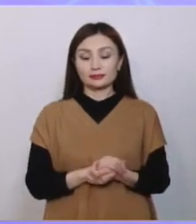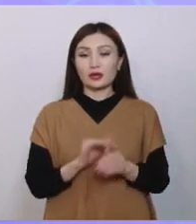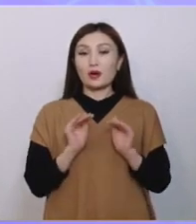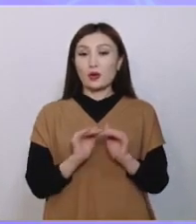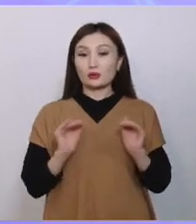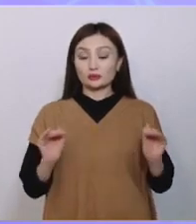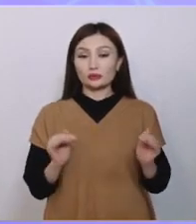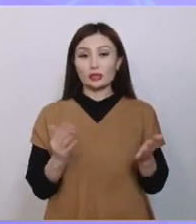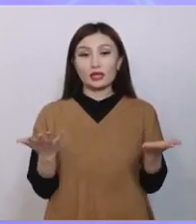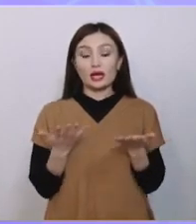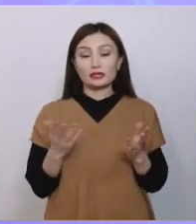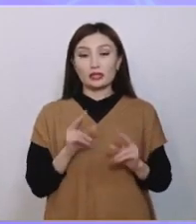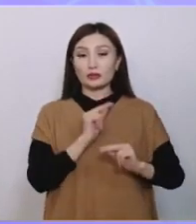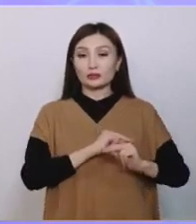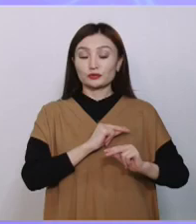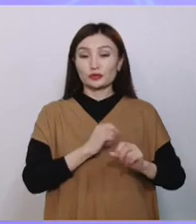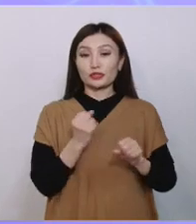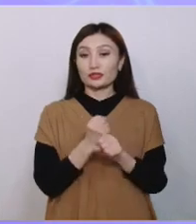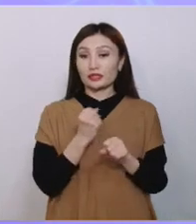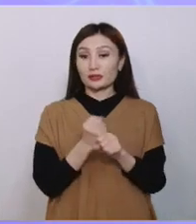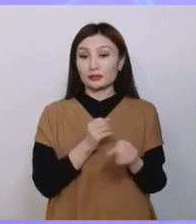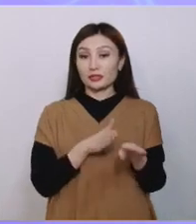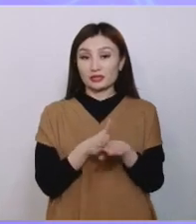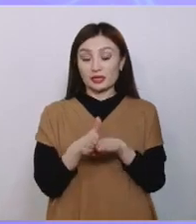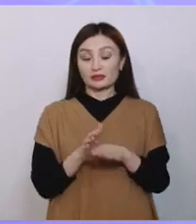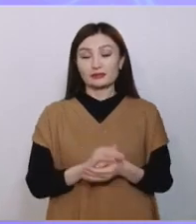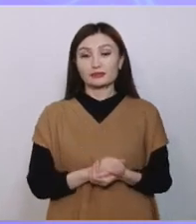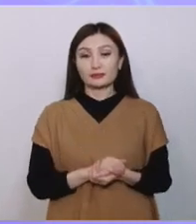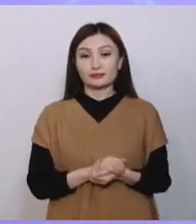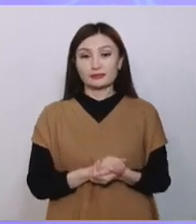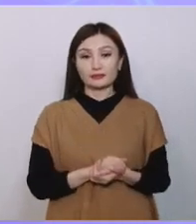Оқушылар қандай жұмыштарды жасап жатышат?